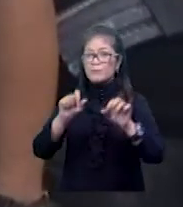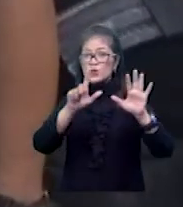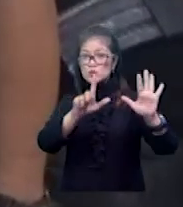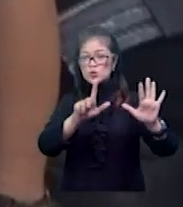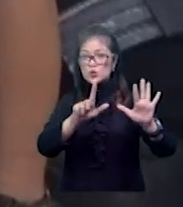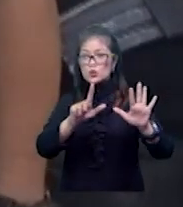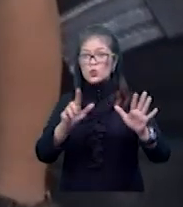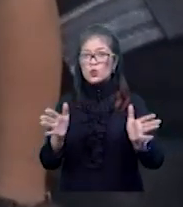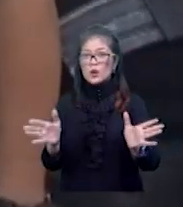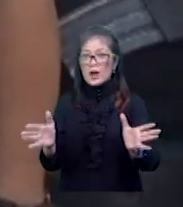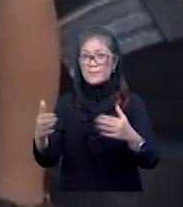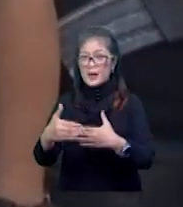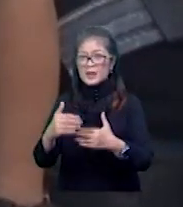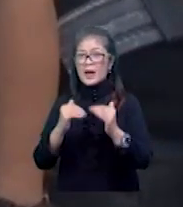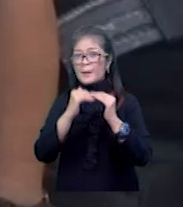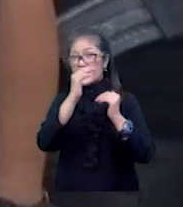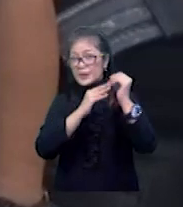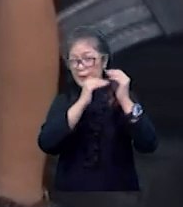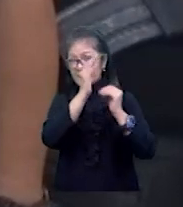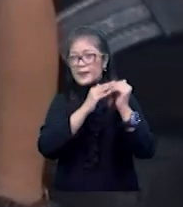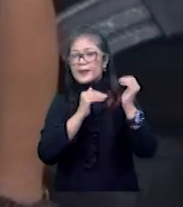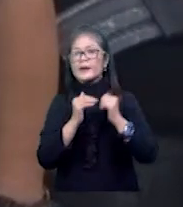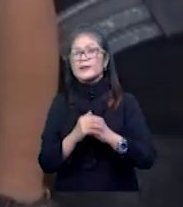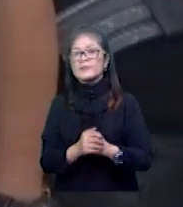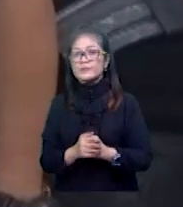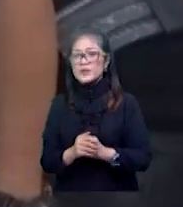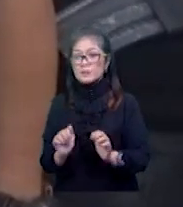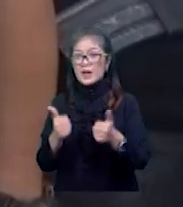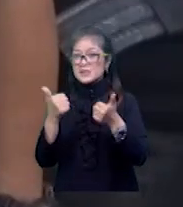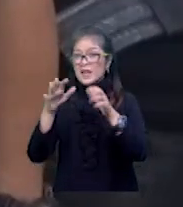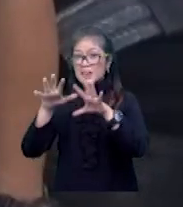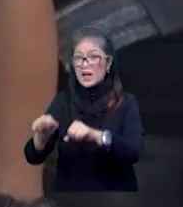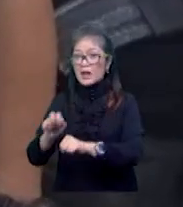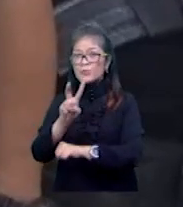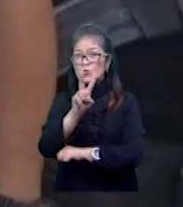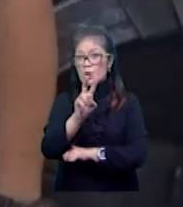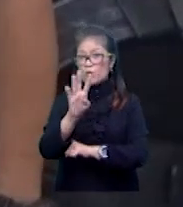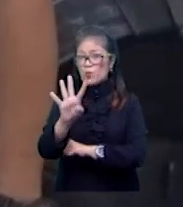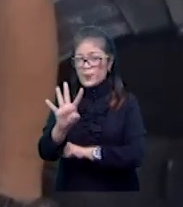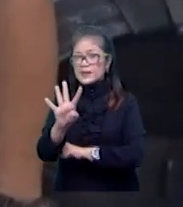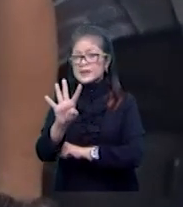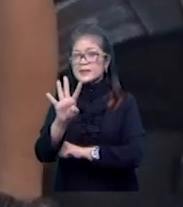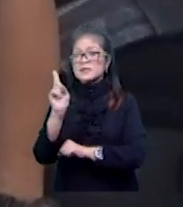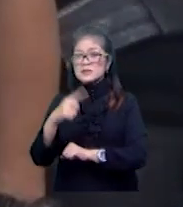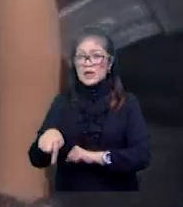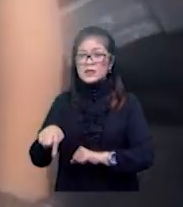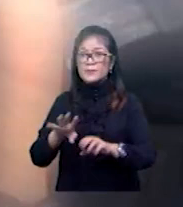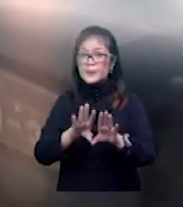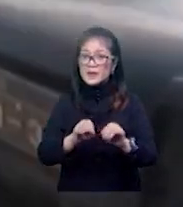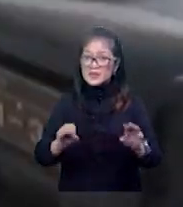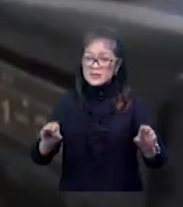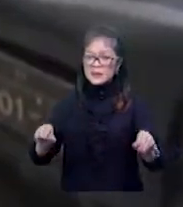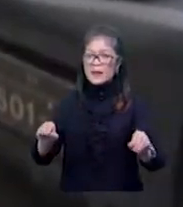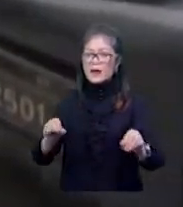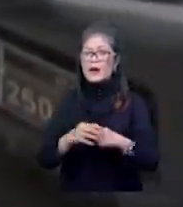7 unit di apartemen City Park dan berhasil mengamankan 24 yang diduga operator judi online.